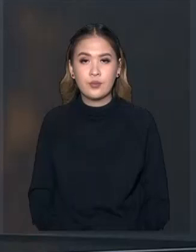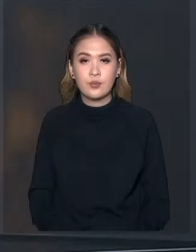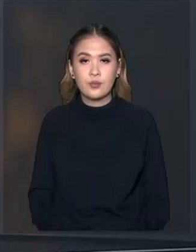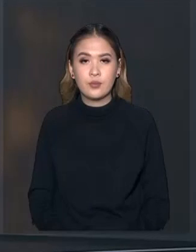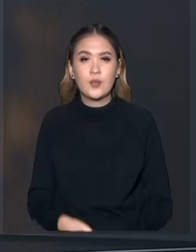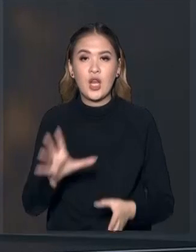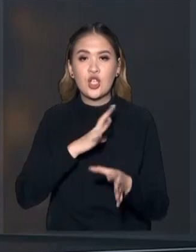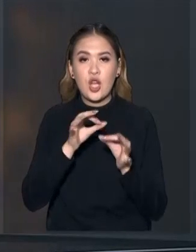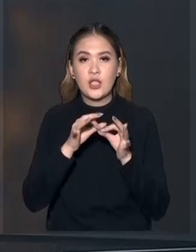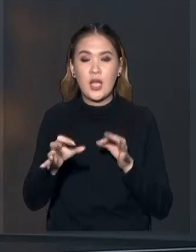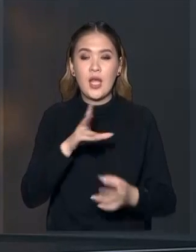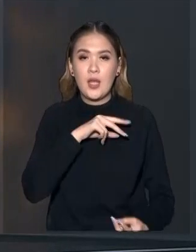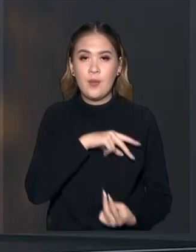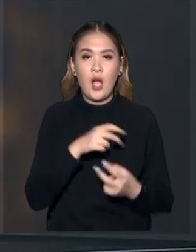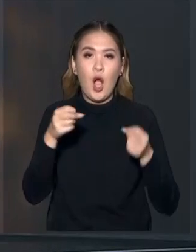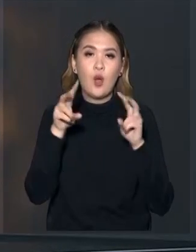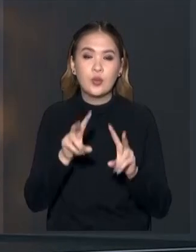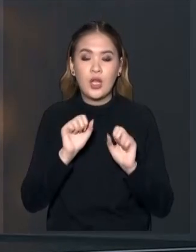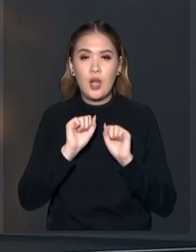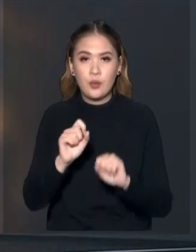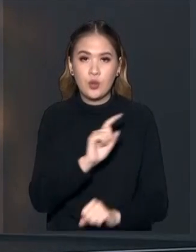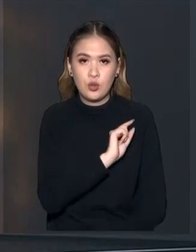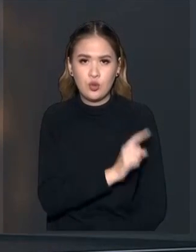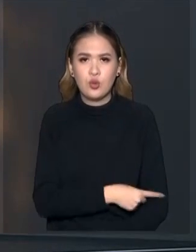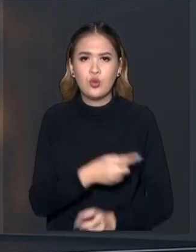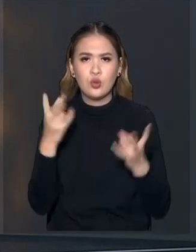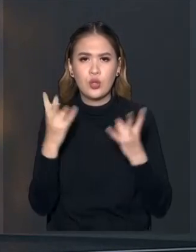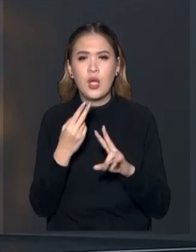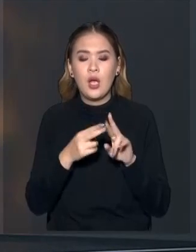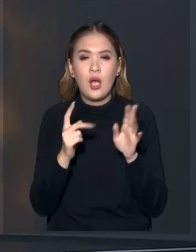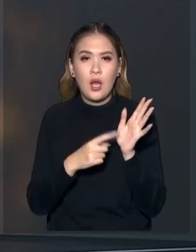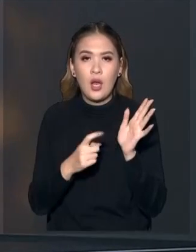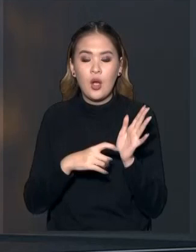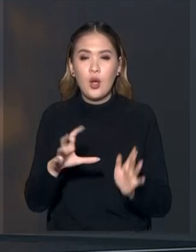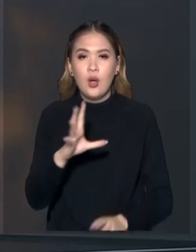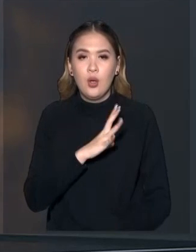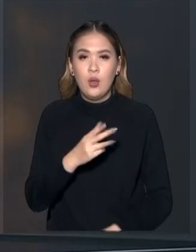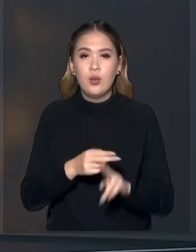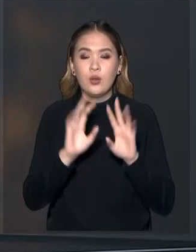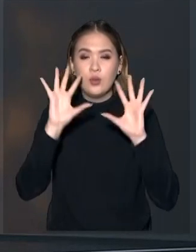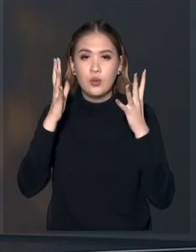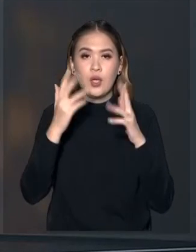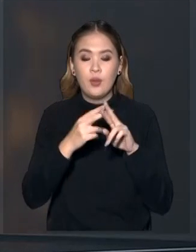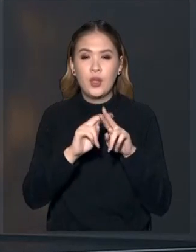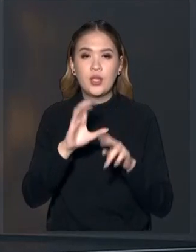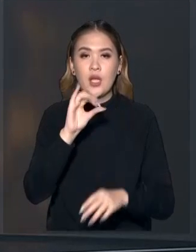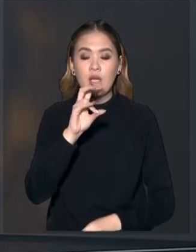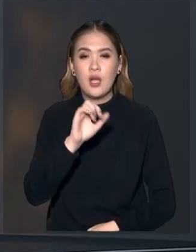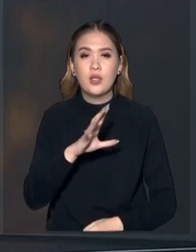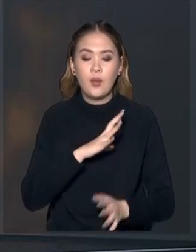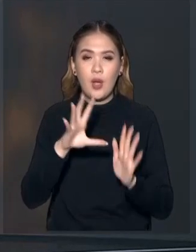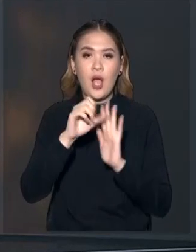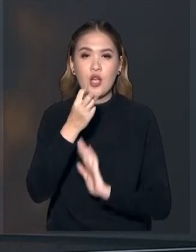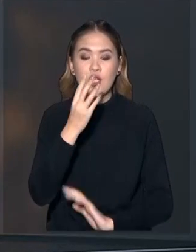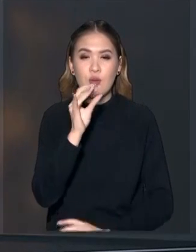Иә, шахталарда еңбек қауіпсіздік талаптары күшейтілуі тиіс. Қарағандыда болған қайғылы оқиғаға байланысты Сенат төрағасы Мәулен